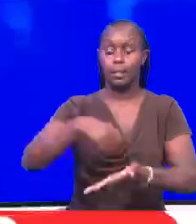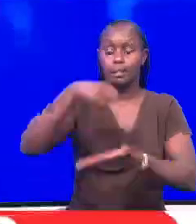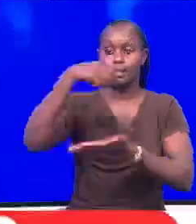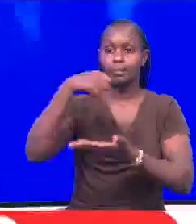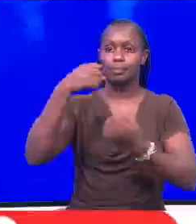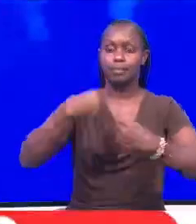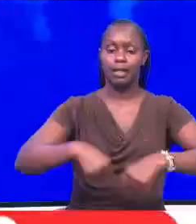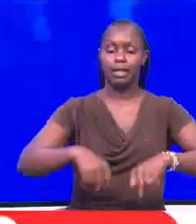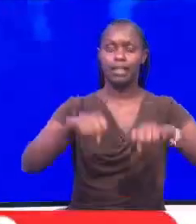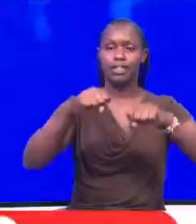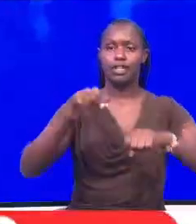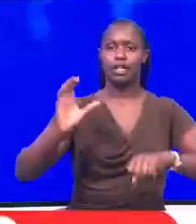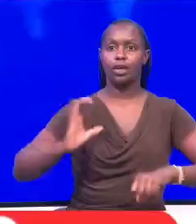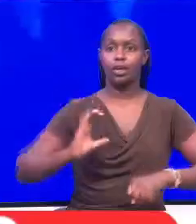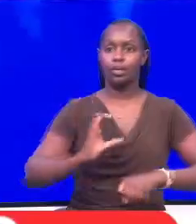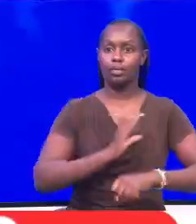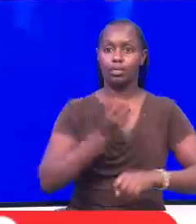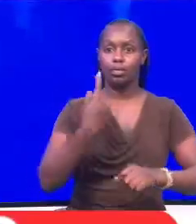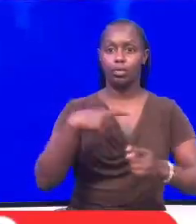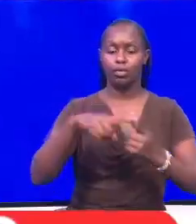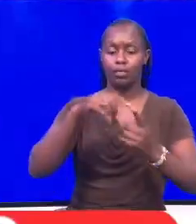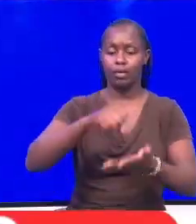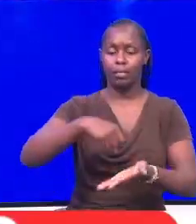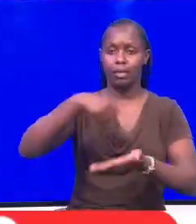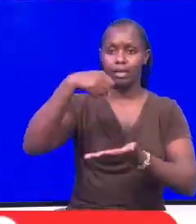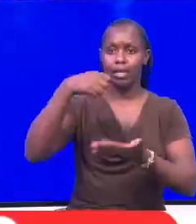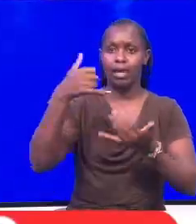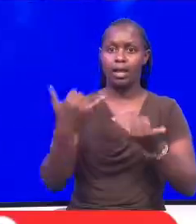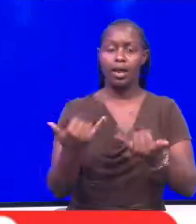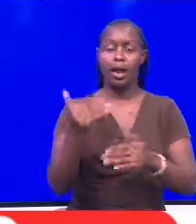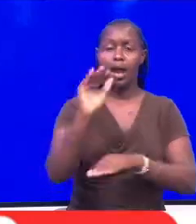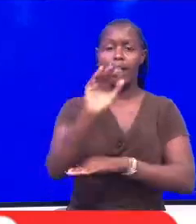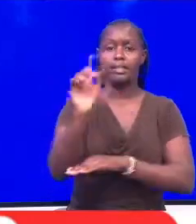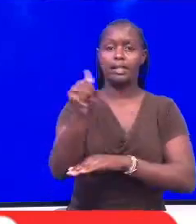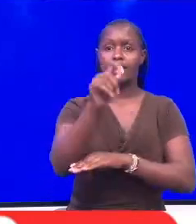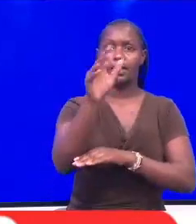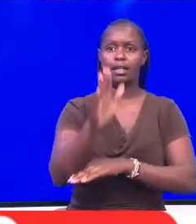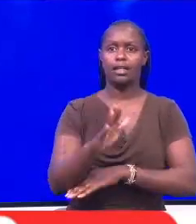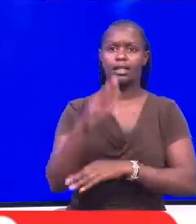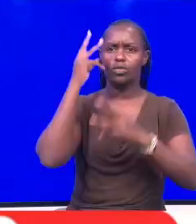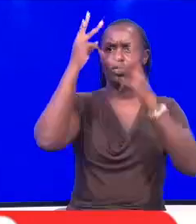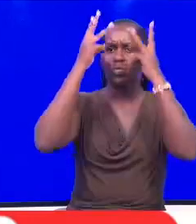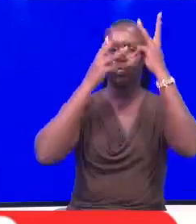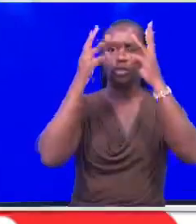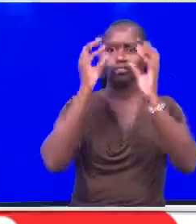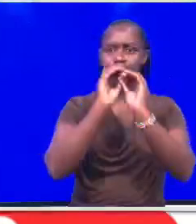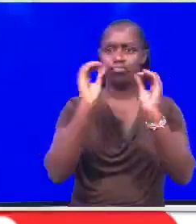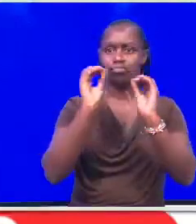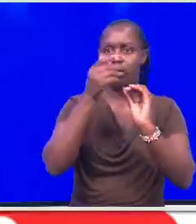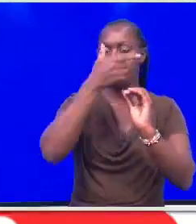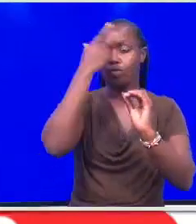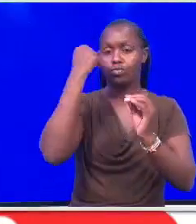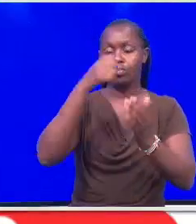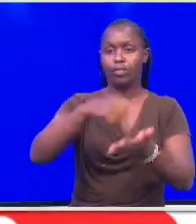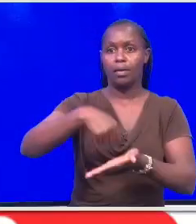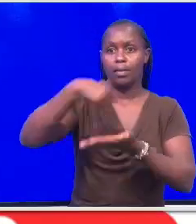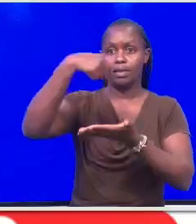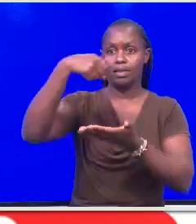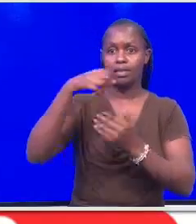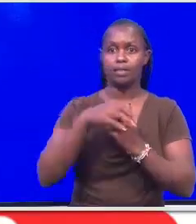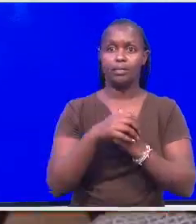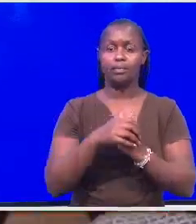bajeti bungeni Ndindi Nyoro amewataka Wakenya kutokuwa na hofu ya kukandamizwa na bajeti hiyo. If the Kenyan people tell